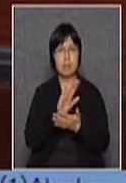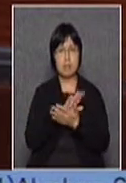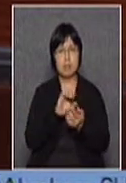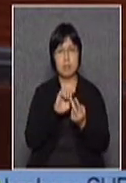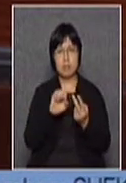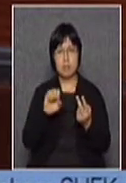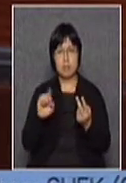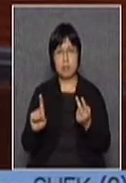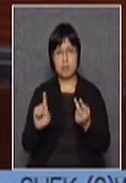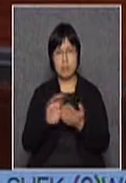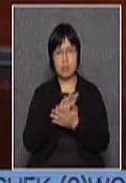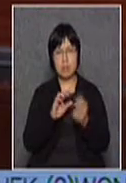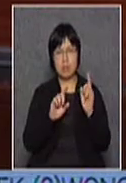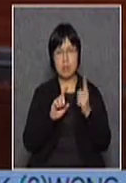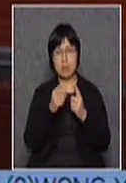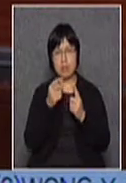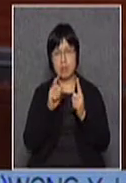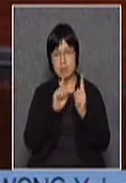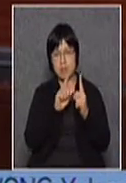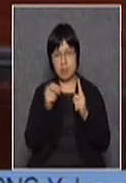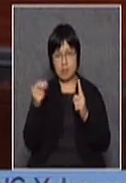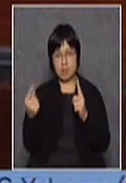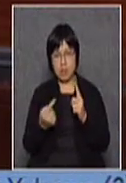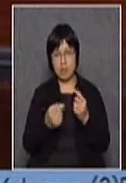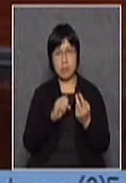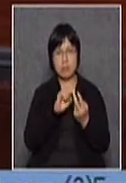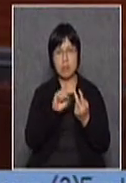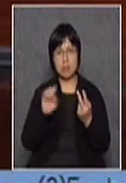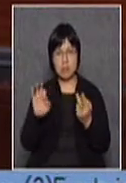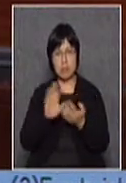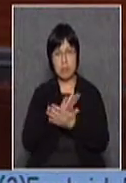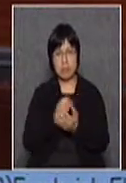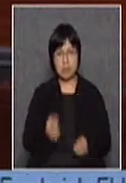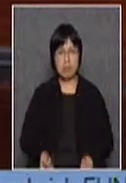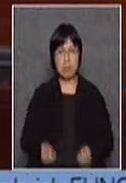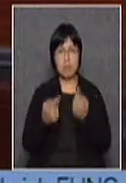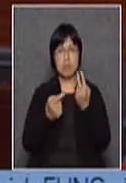2001年嘅時候係117萬，到呢個嘅2013年嘅時候咧，係上升到